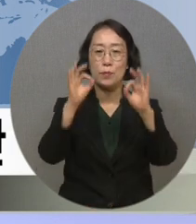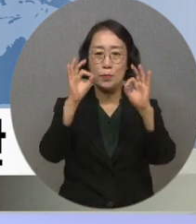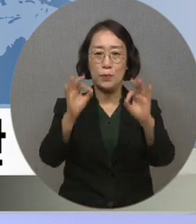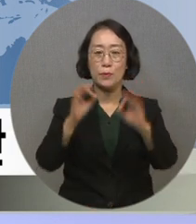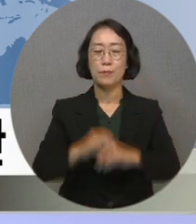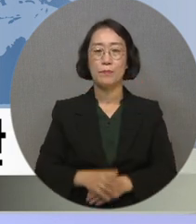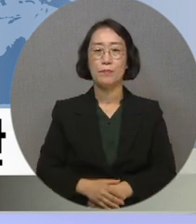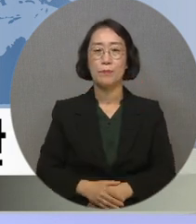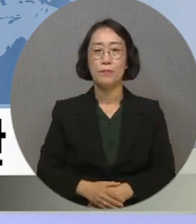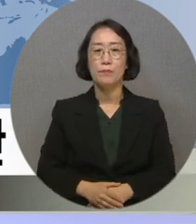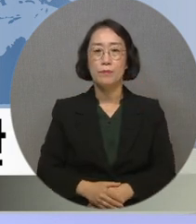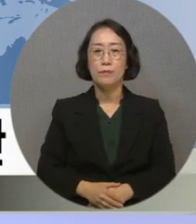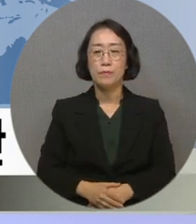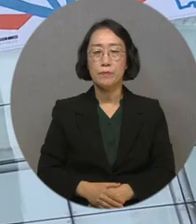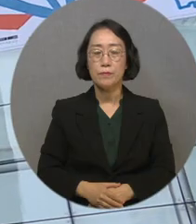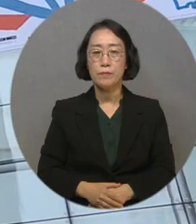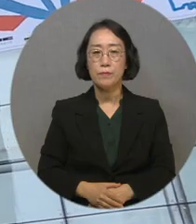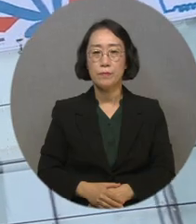만나보시죠.